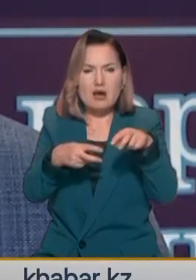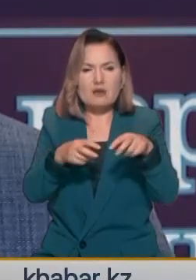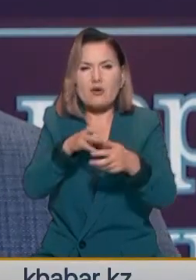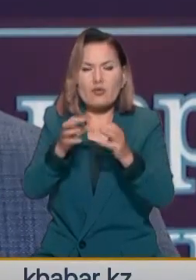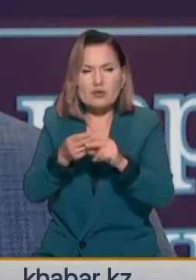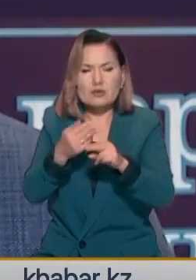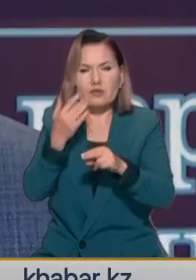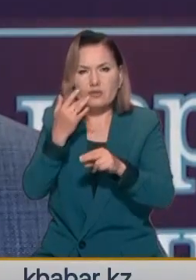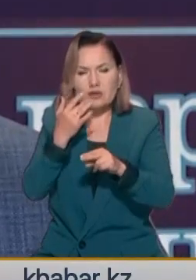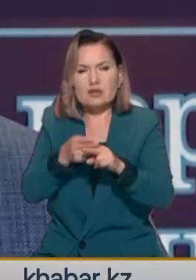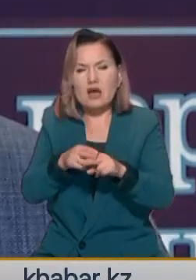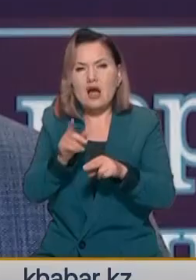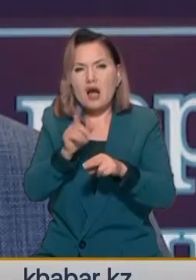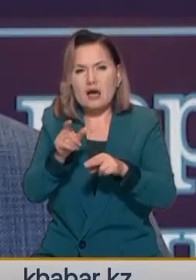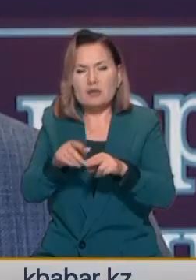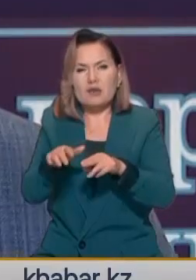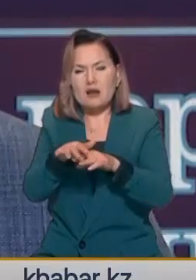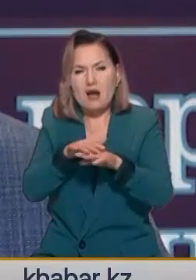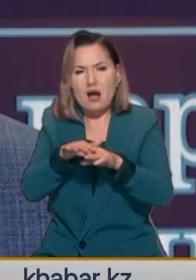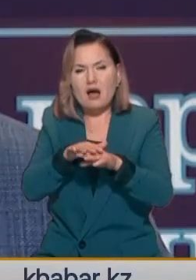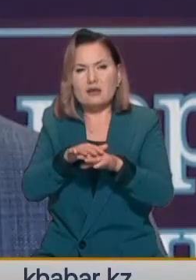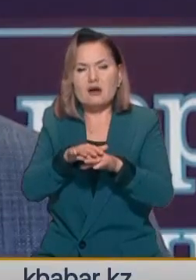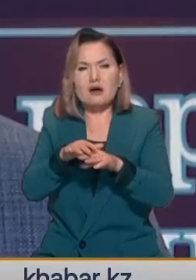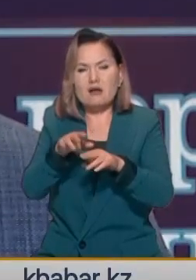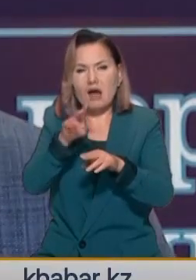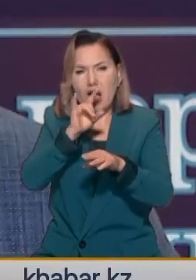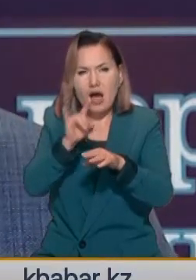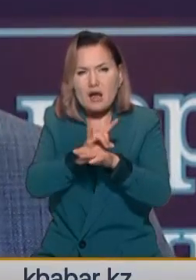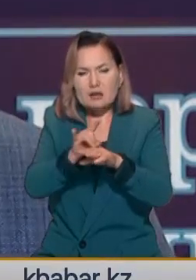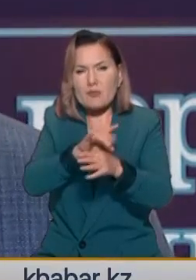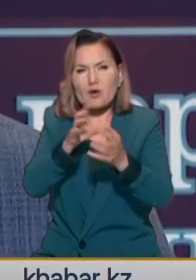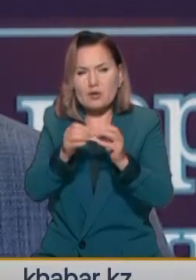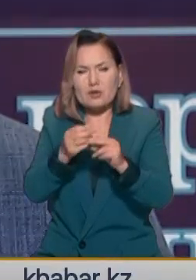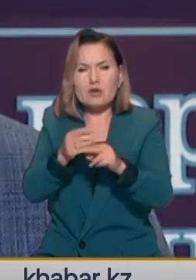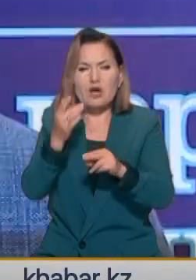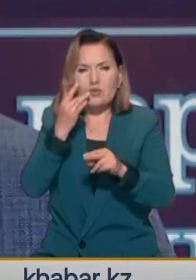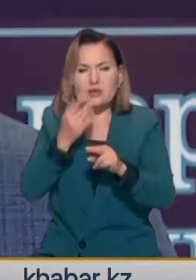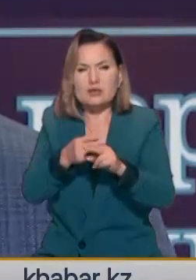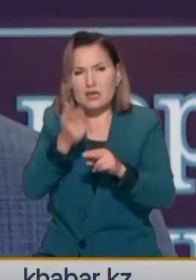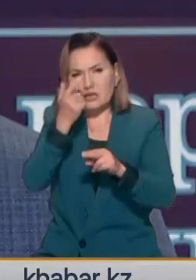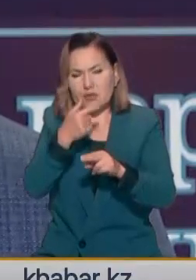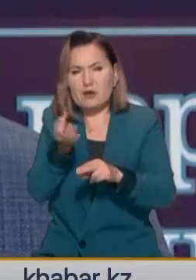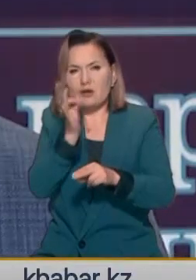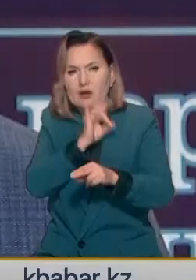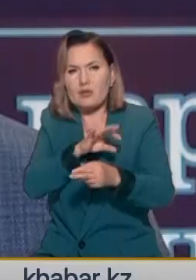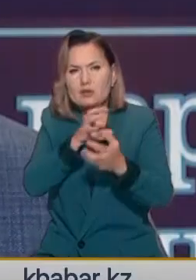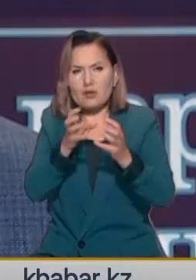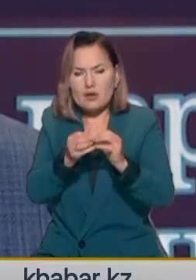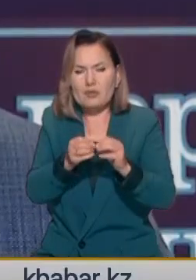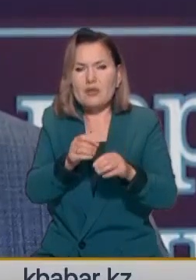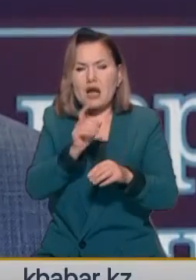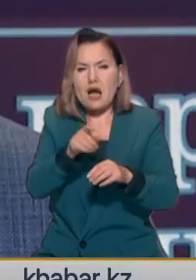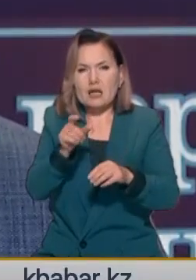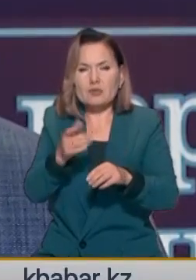айтқан кезде халықты бір алдап, олар өздерінің схемаларында дроперлер дейміз, яғни ортадағы делдал азаматтарды